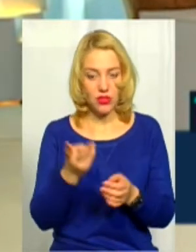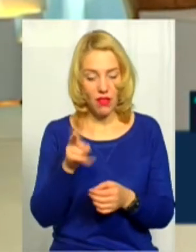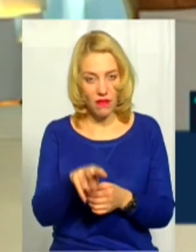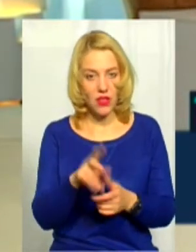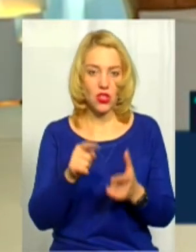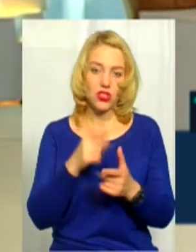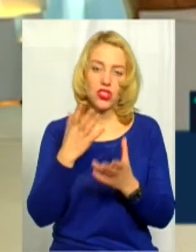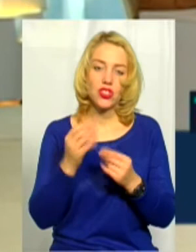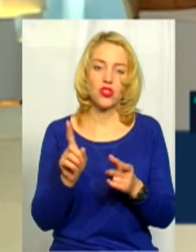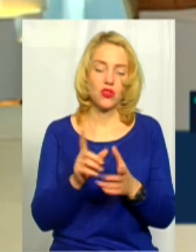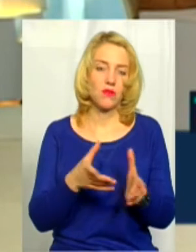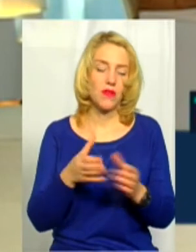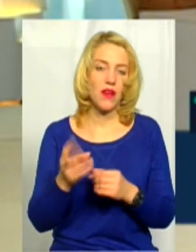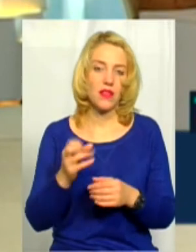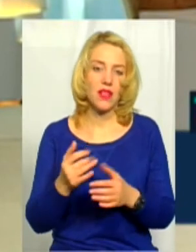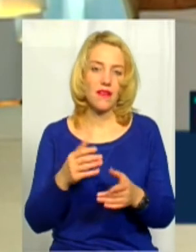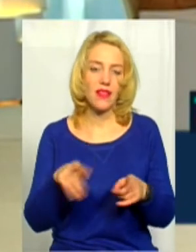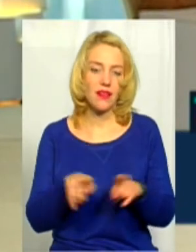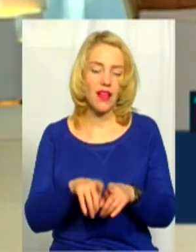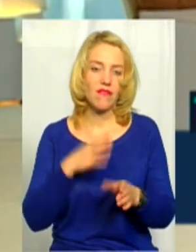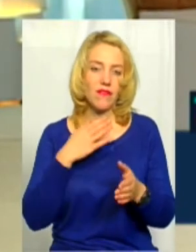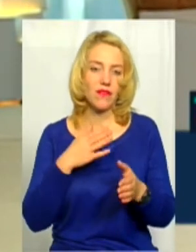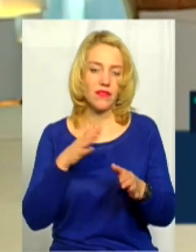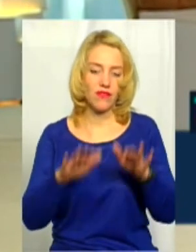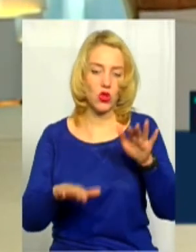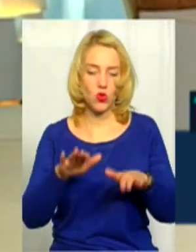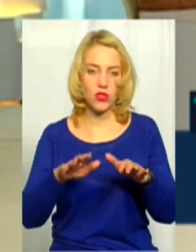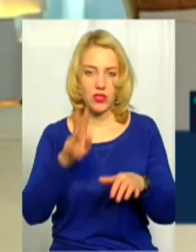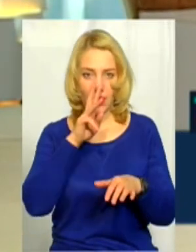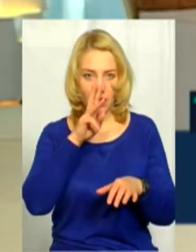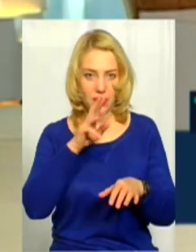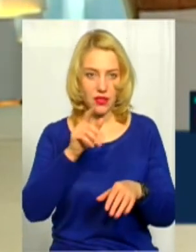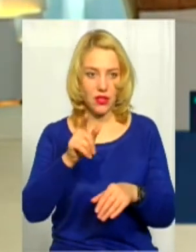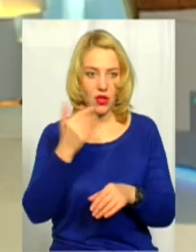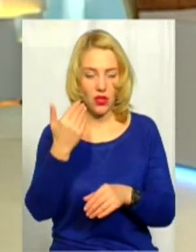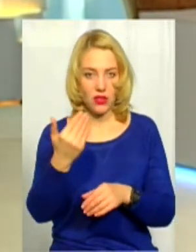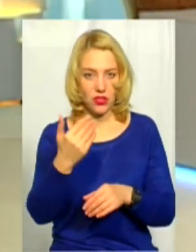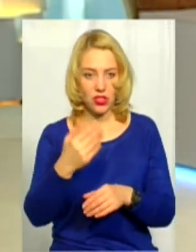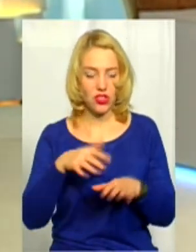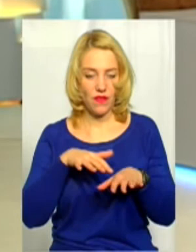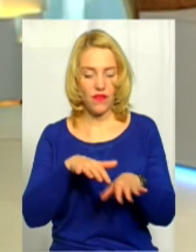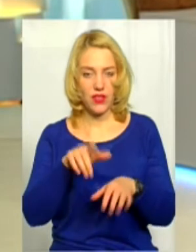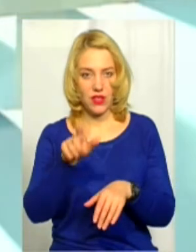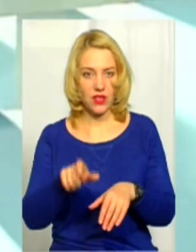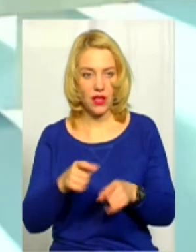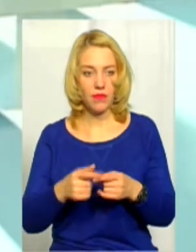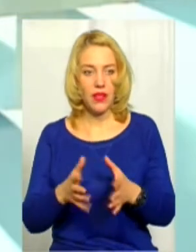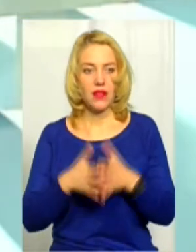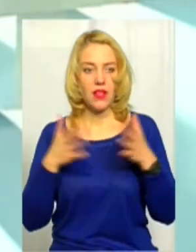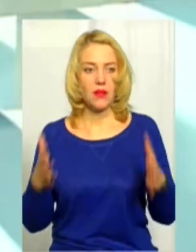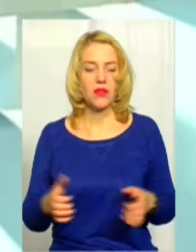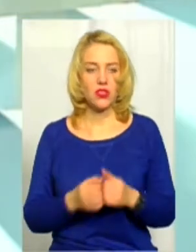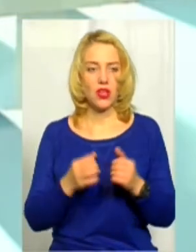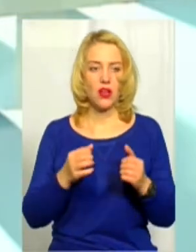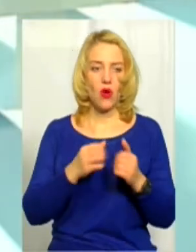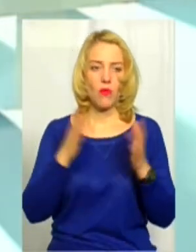на таке відношення до зарплати швеї? Ну, я вам так хочу сказати, що найбільша, найоб'ємніша з причин –